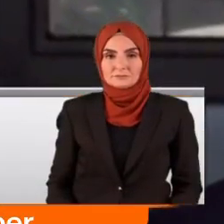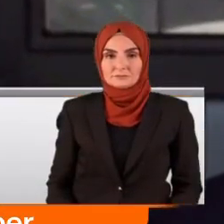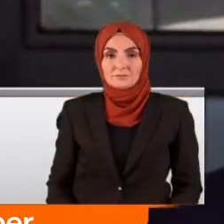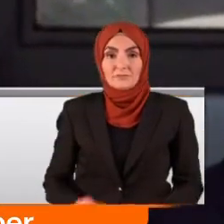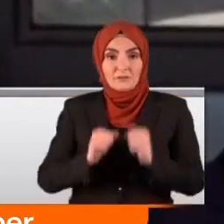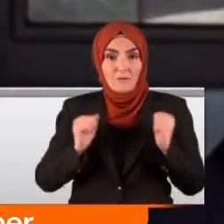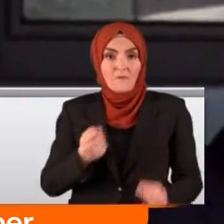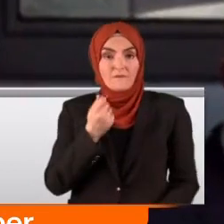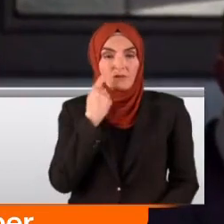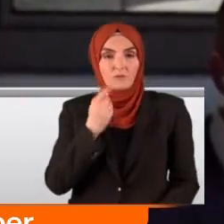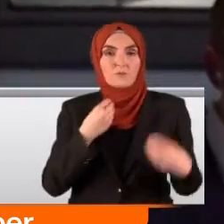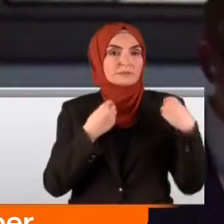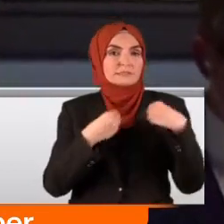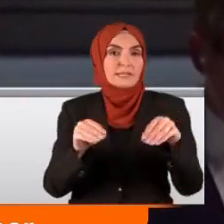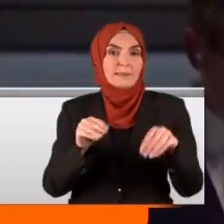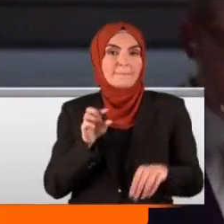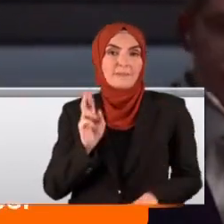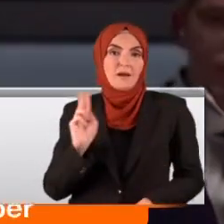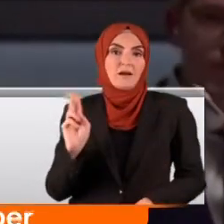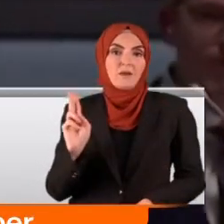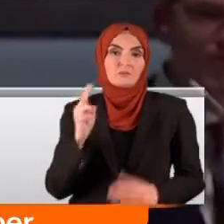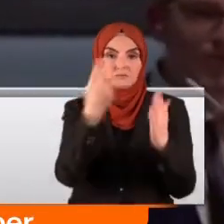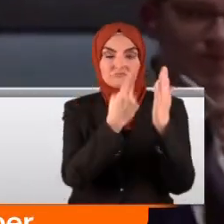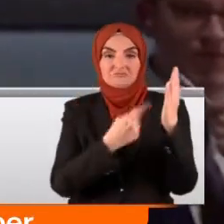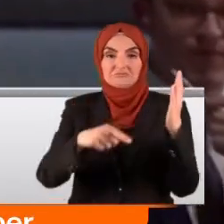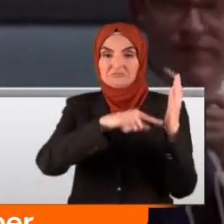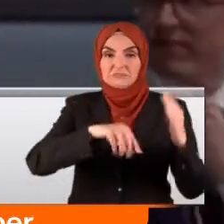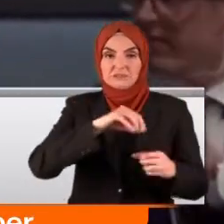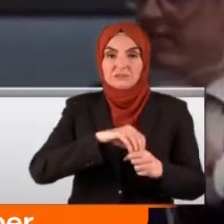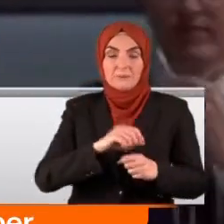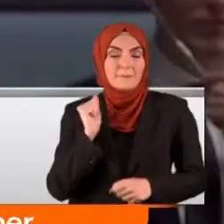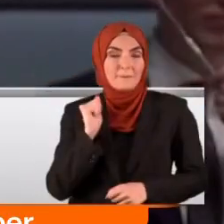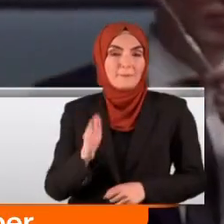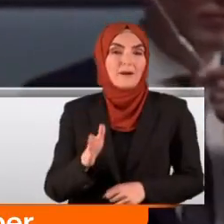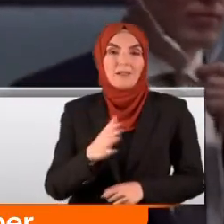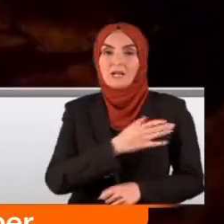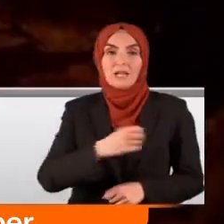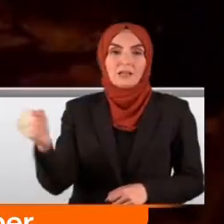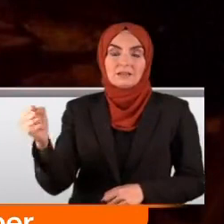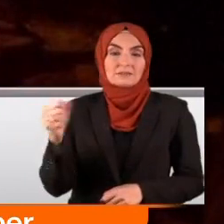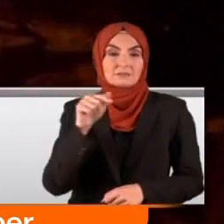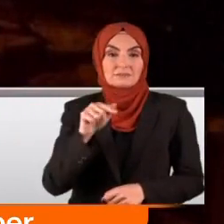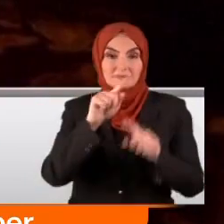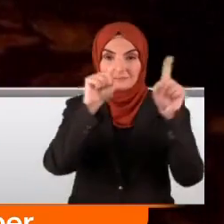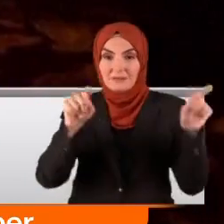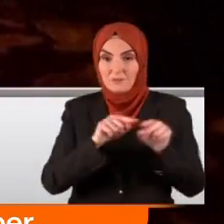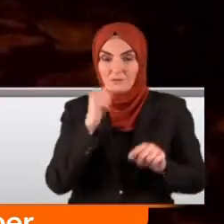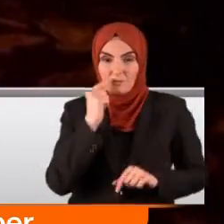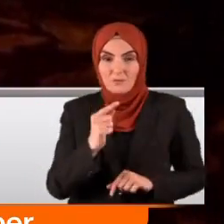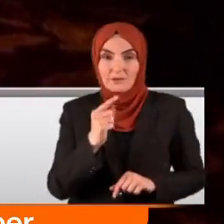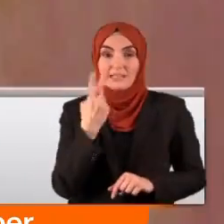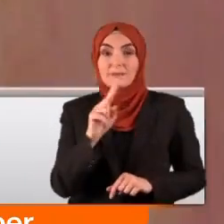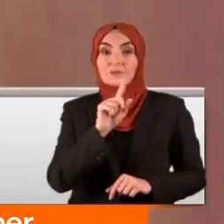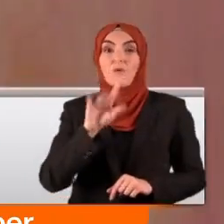Rekor fiyatları satılan Picasso'nun eserleri arasında en yüksek fiyatı alıcı bulan tablosu 2015'te 179,4